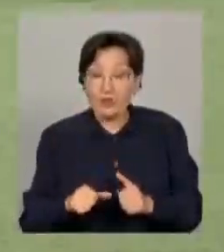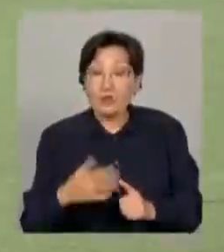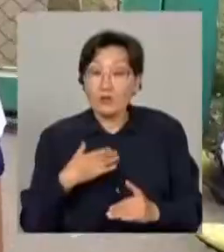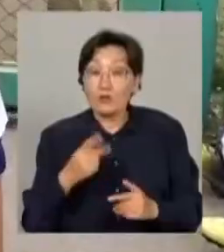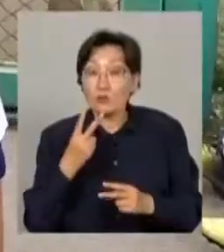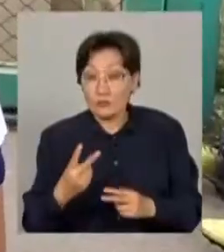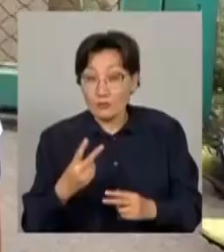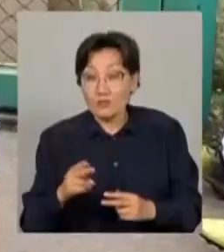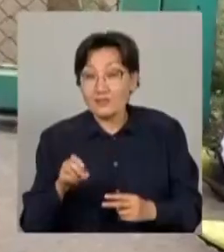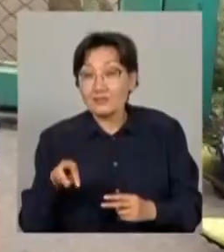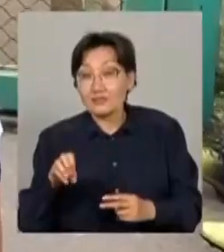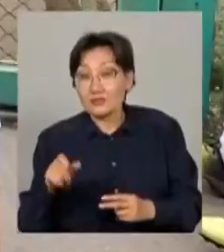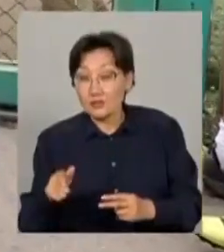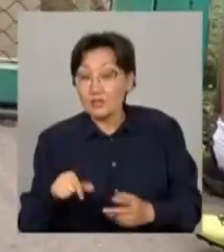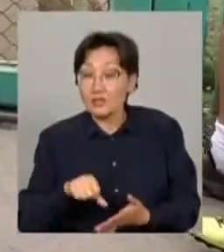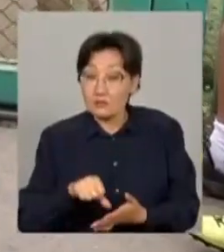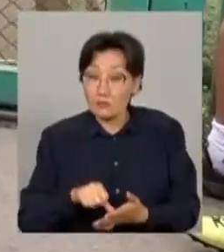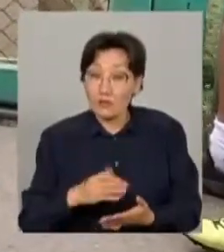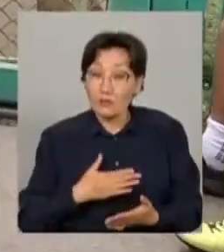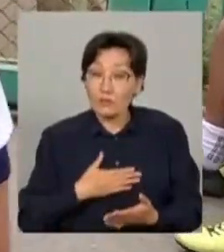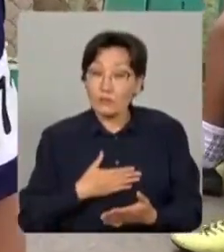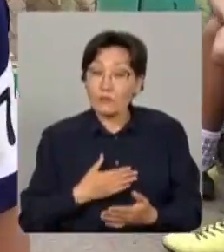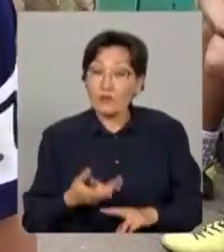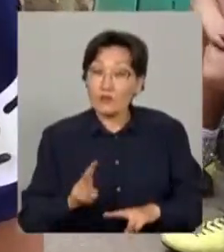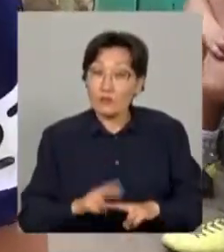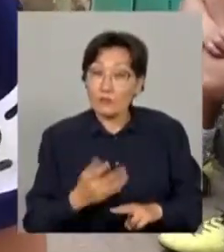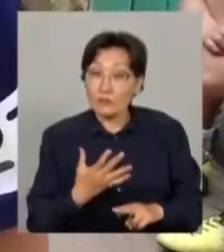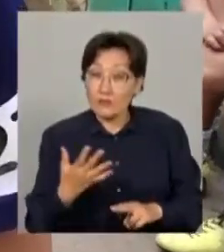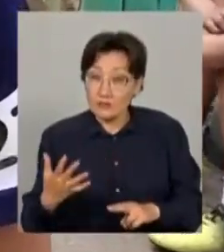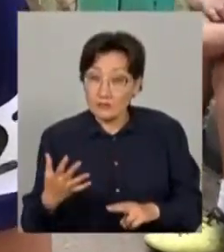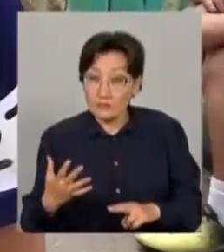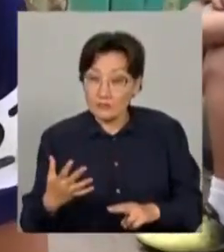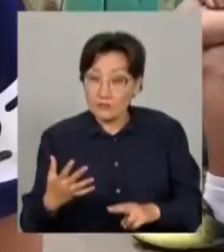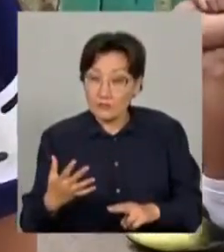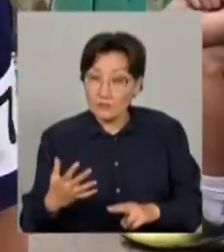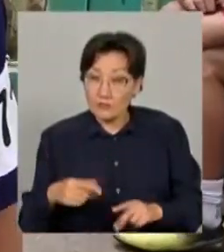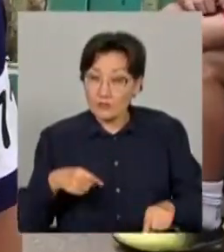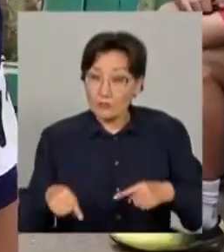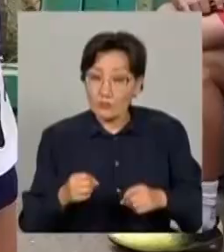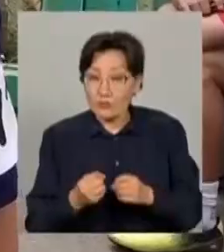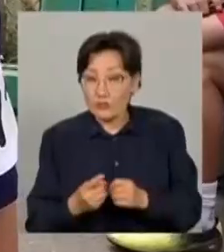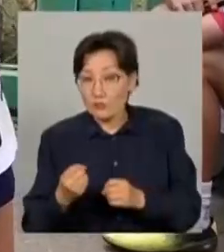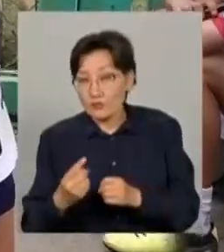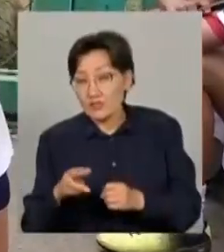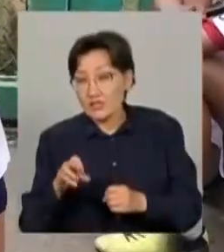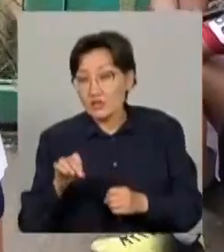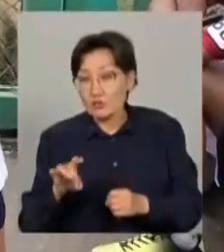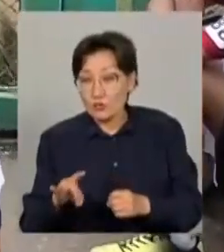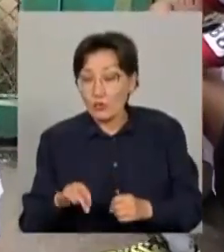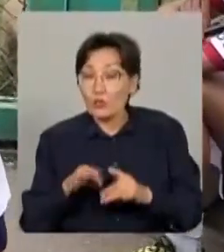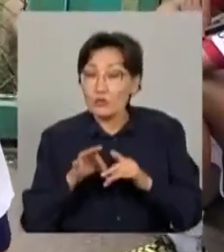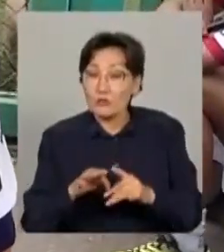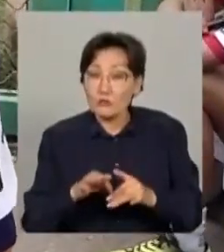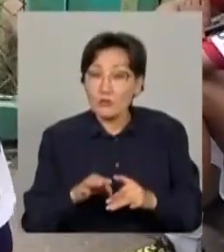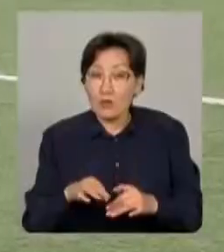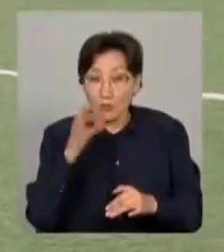тұрмын. Өйткені мен 5-5 ойнап, Минкеде ойнағанбыз. 11-11-де екінші турға өткен кезде